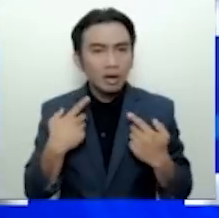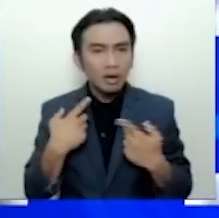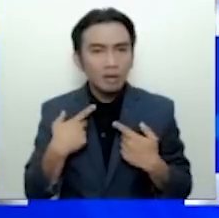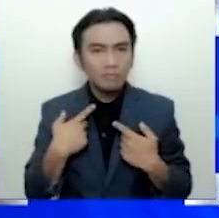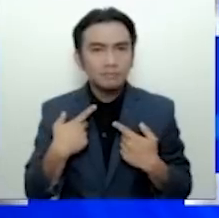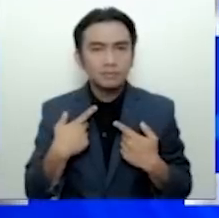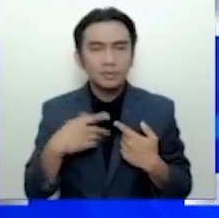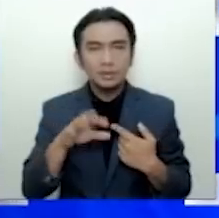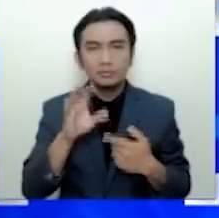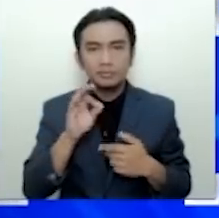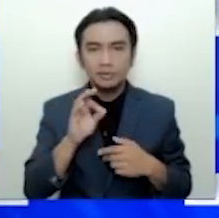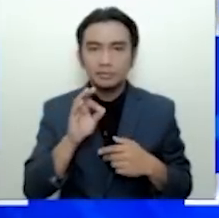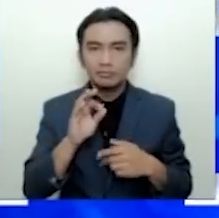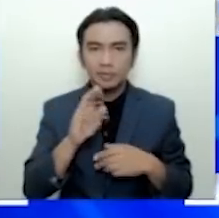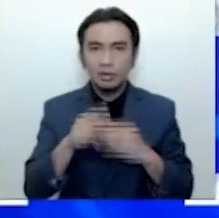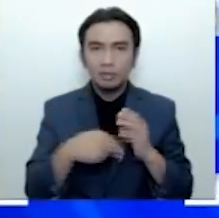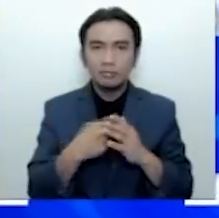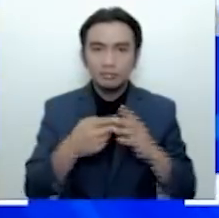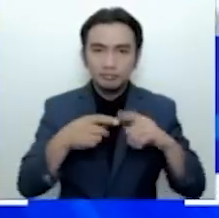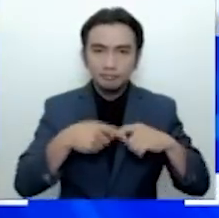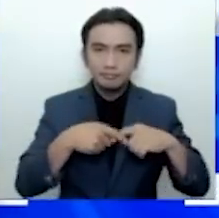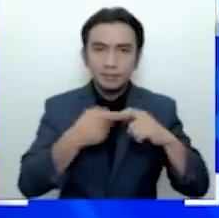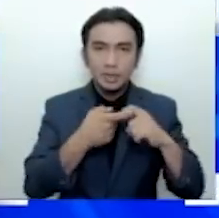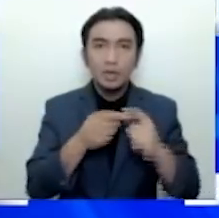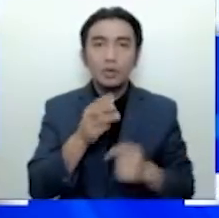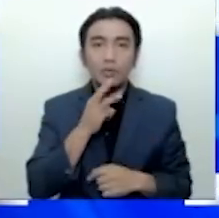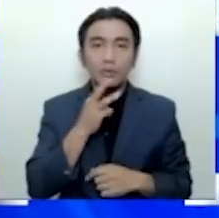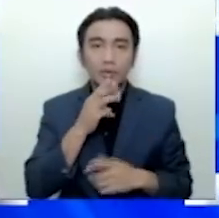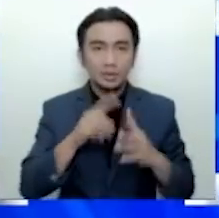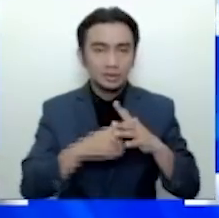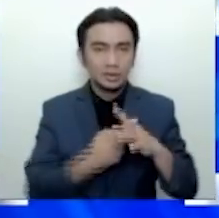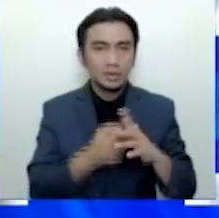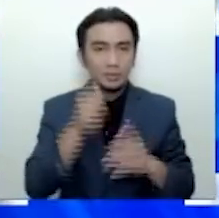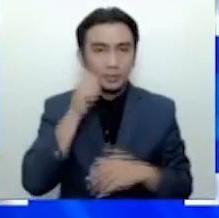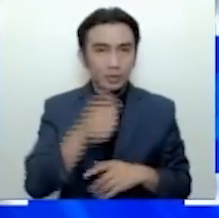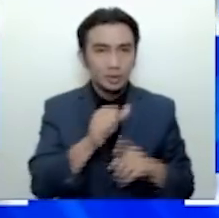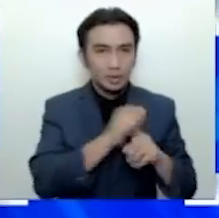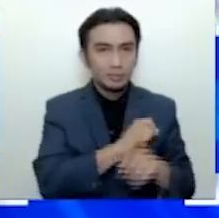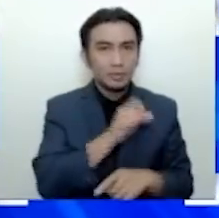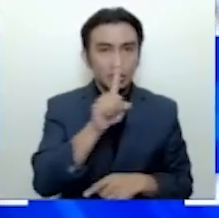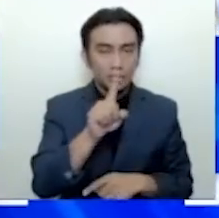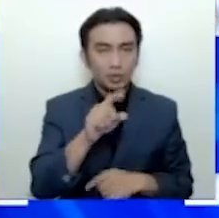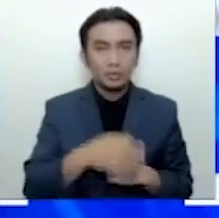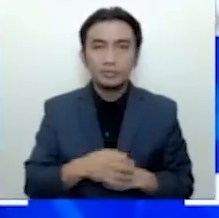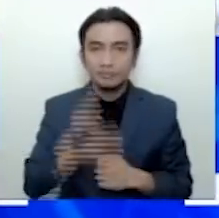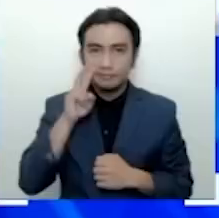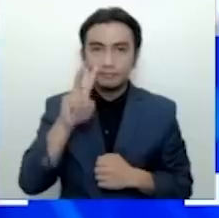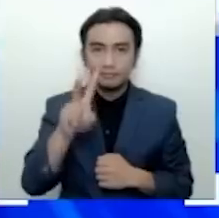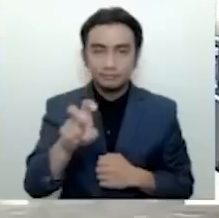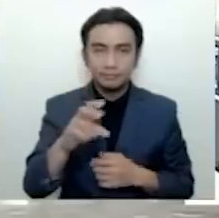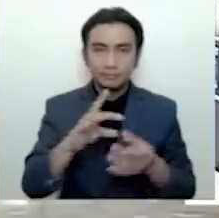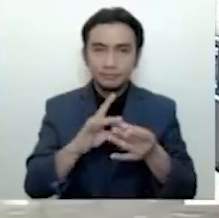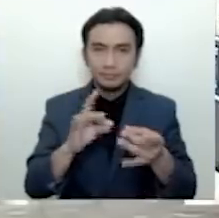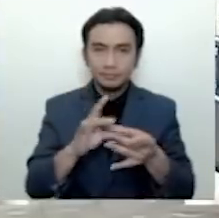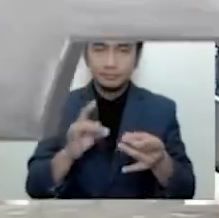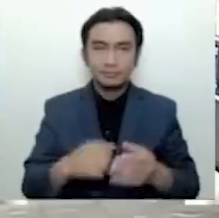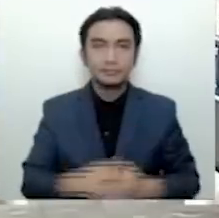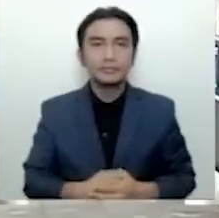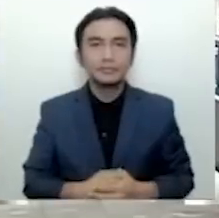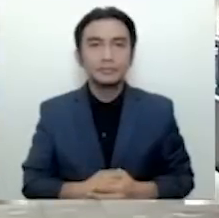water service interruption simula po bukas, April 1. Saksi, si Marie Zumali.